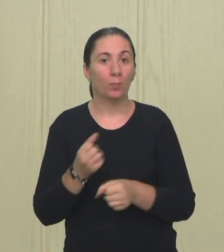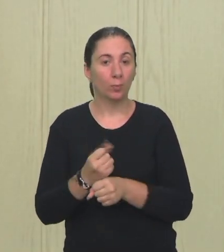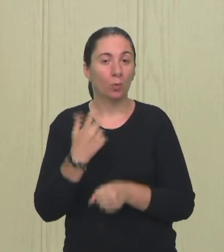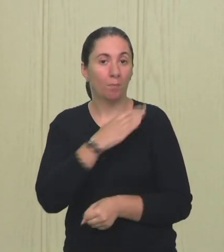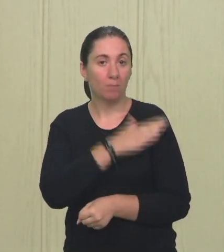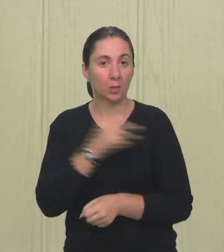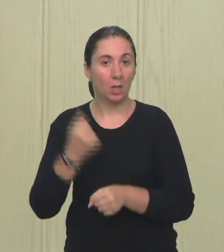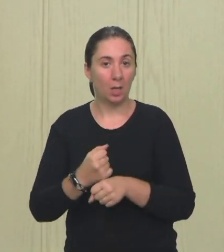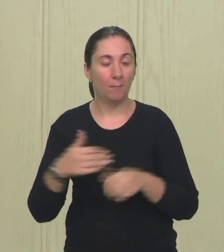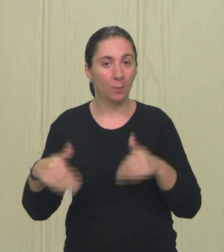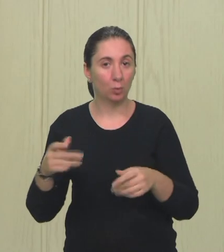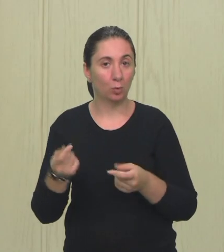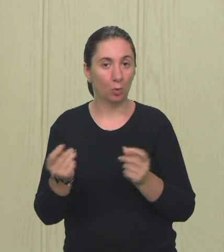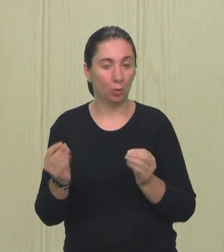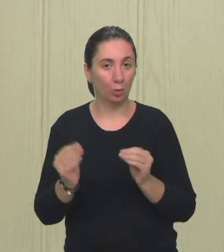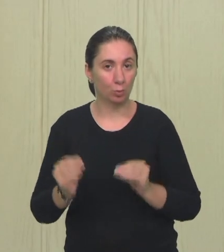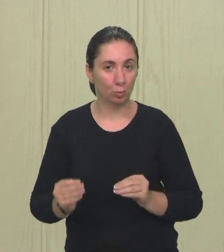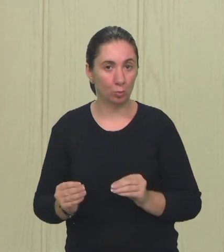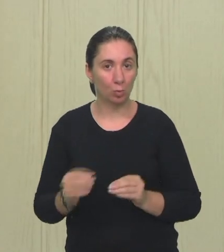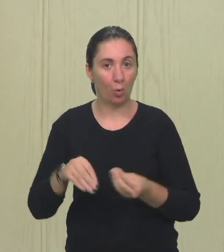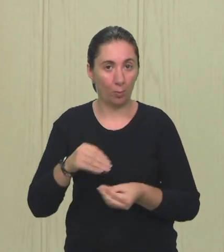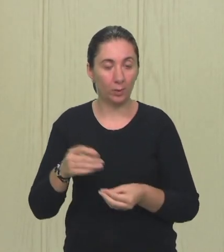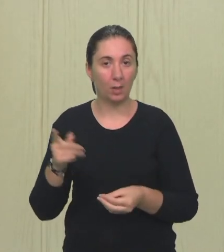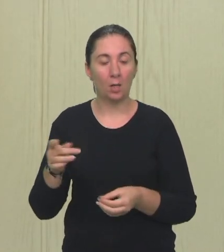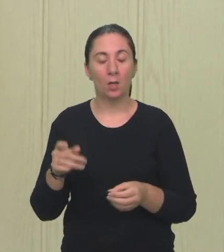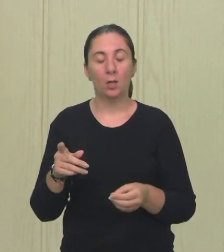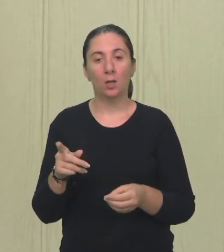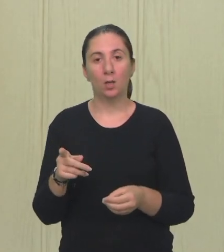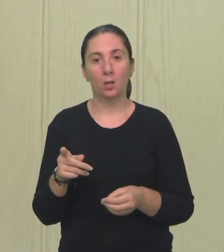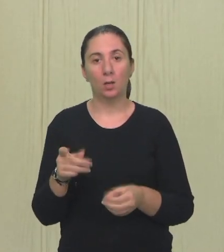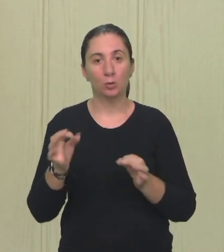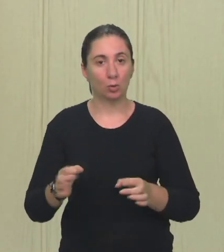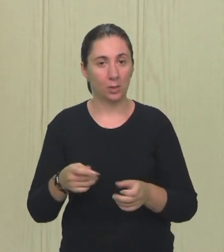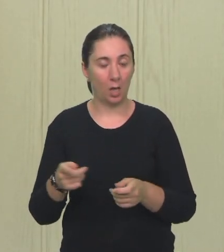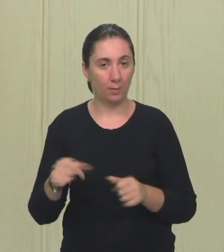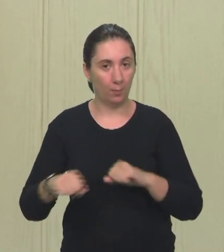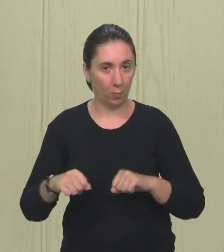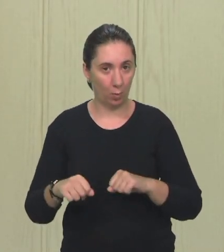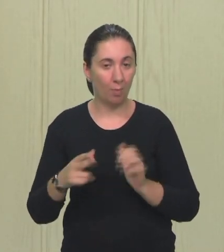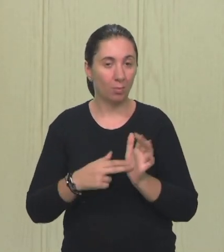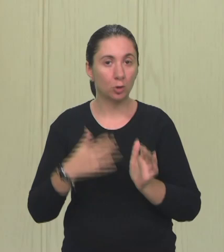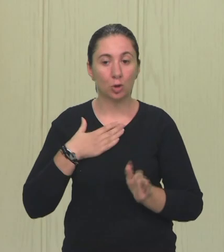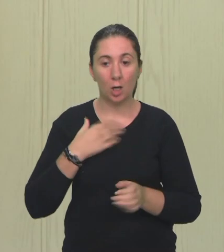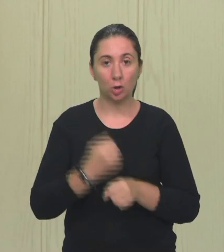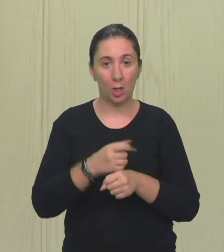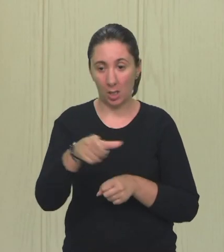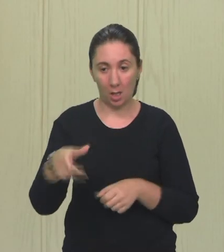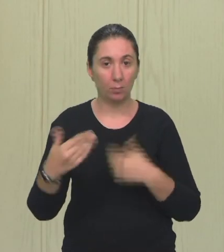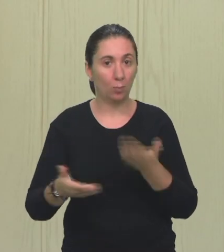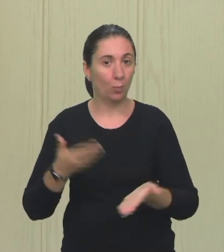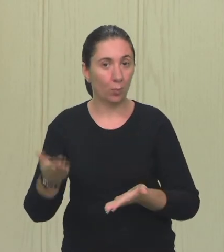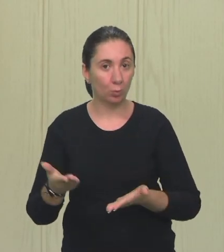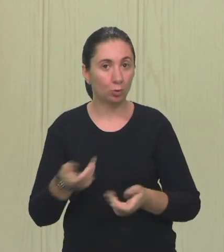od Ministarstva rada, mirovinskog sustava, obitelji i socijalne politike, na način da u stvari naše djelatnice pružaju